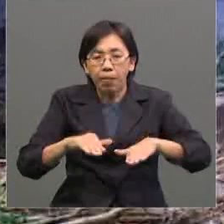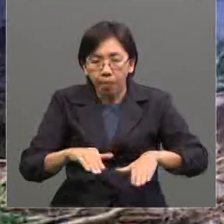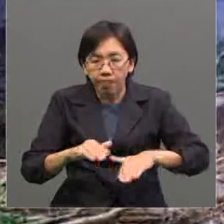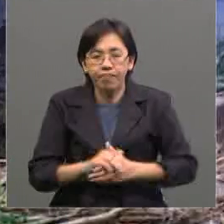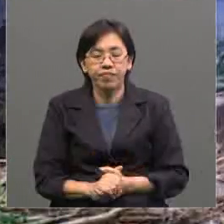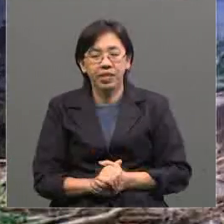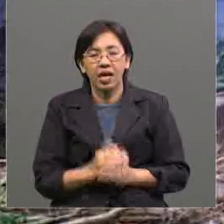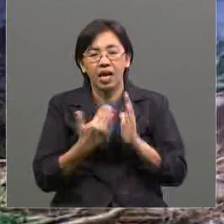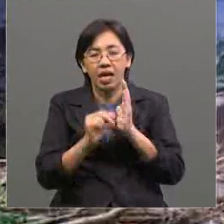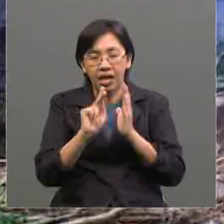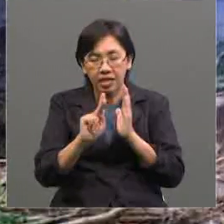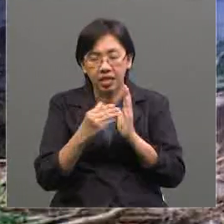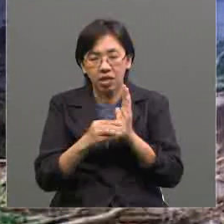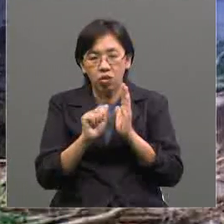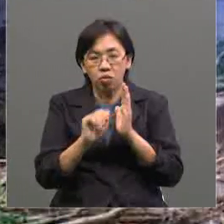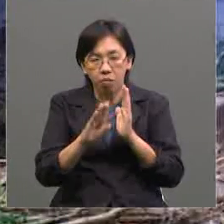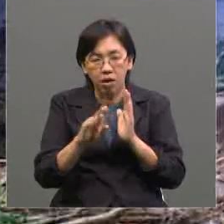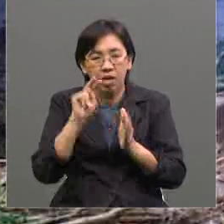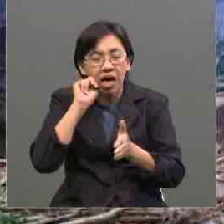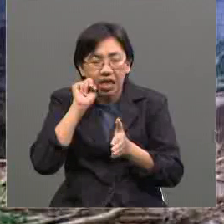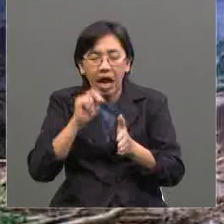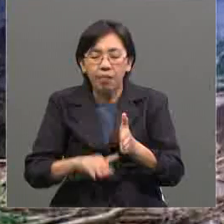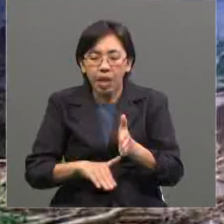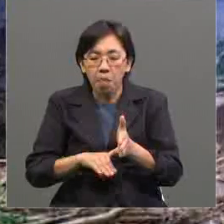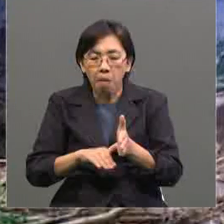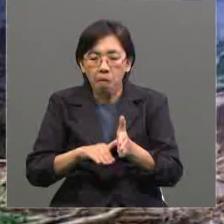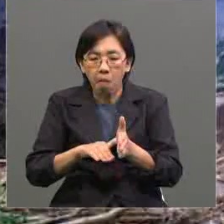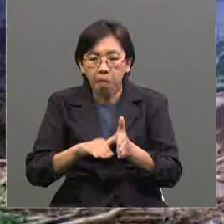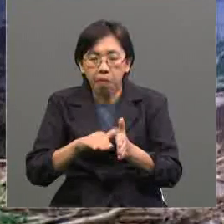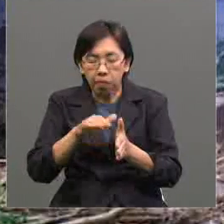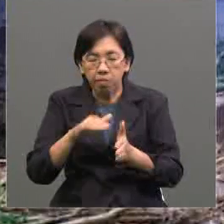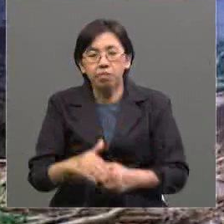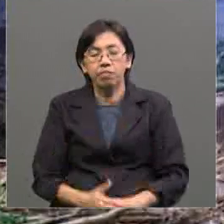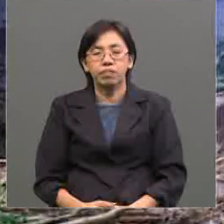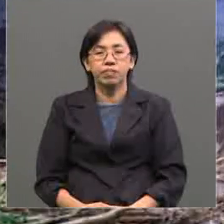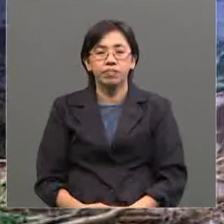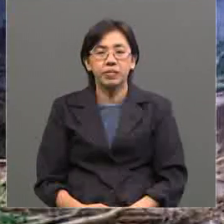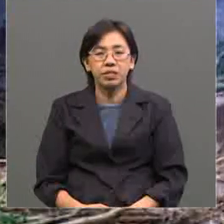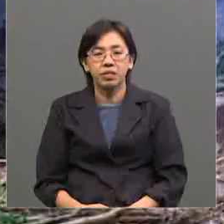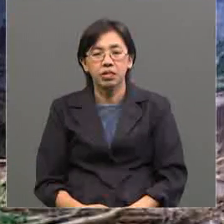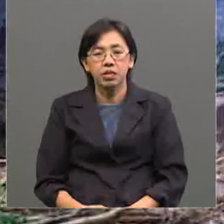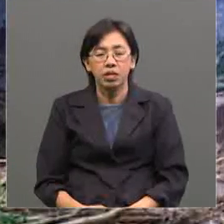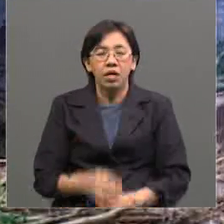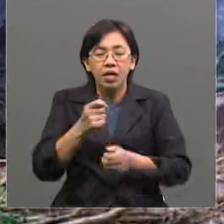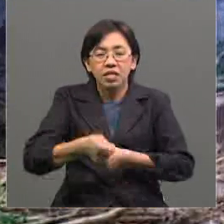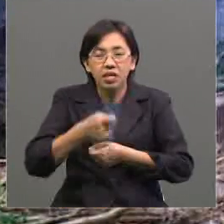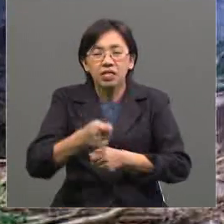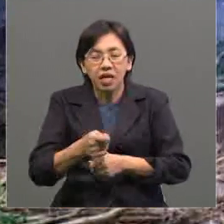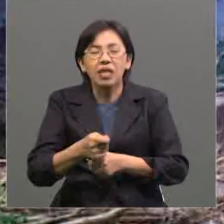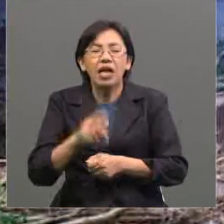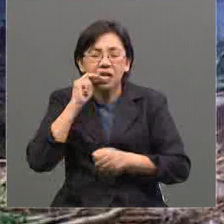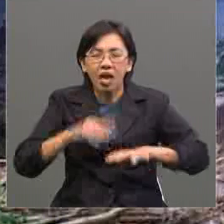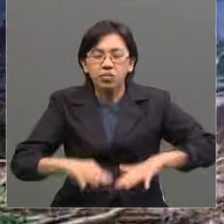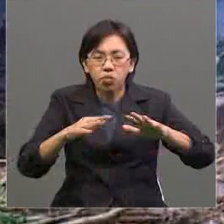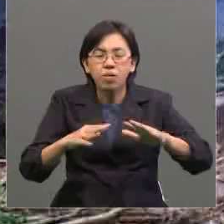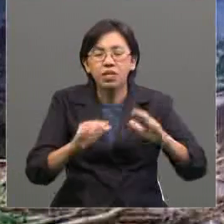เดียวกันจังหวัดกาฬสินธุ์และจังหวัดอุบลราชธานีระดับน้ำเนี่ยมีแนวโน้มจะเพิ่มมากขึ้นส่วนพื้นที่เกษตรกรรมที่ได้รับผลกระทบ